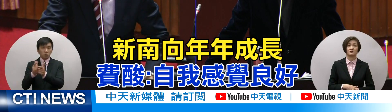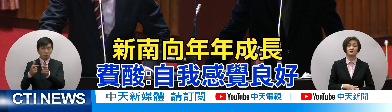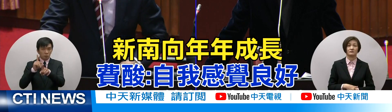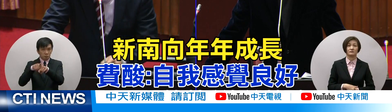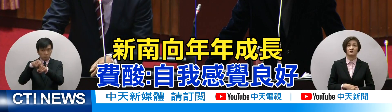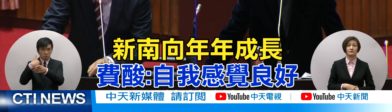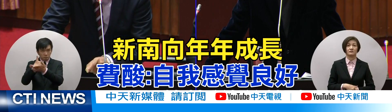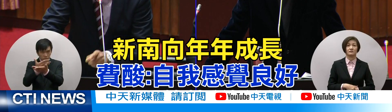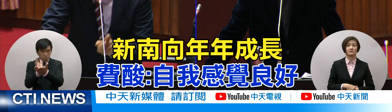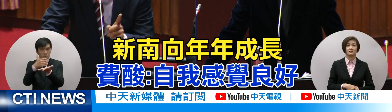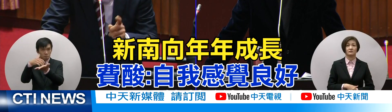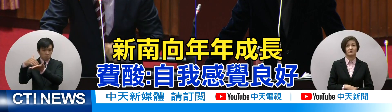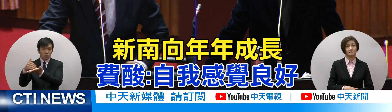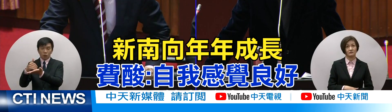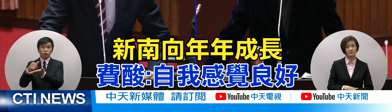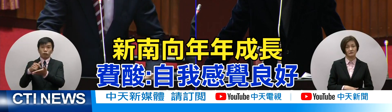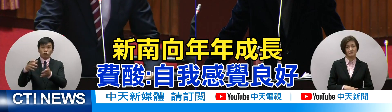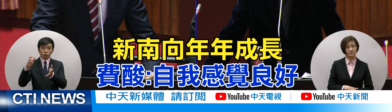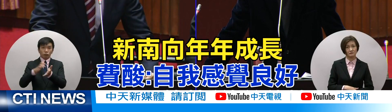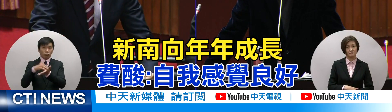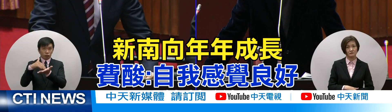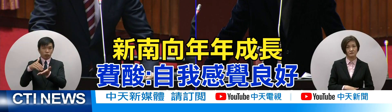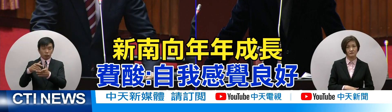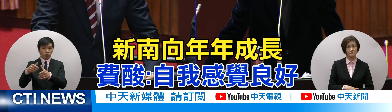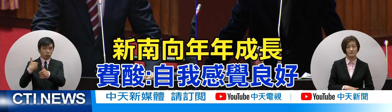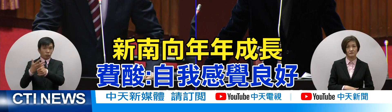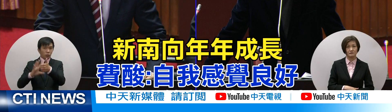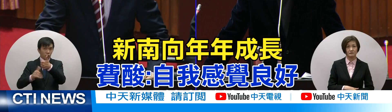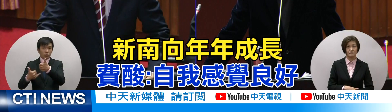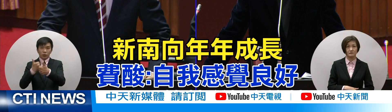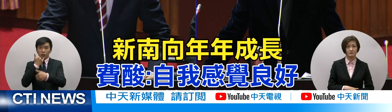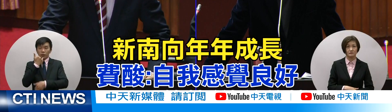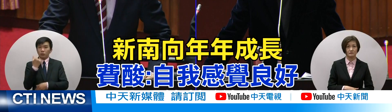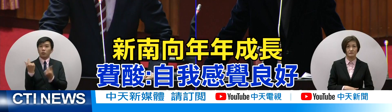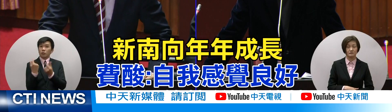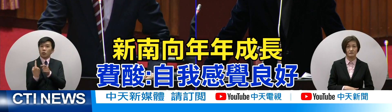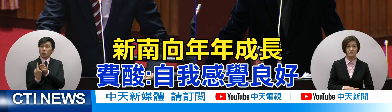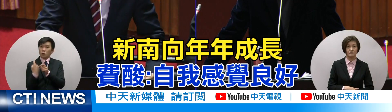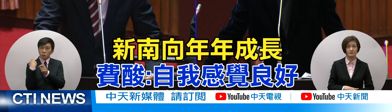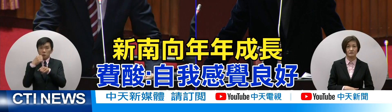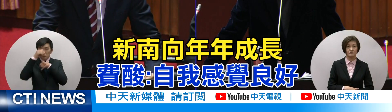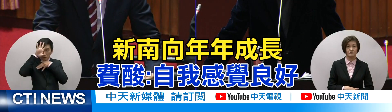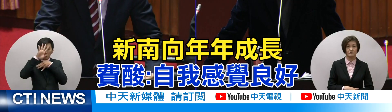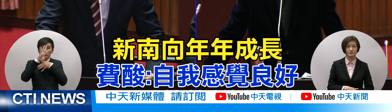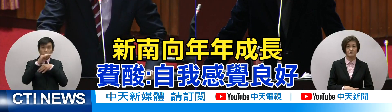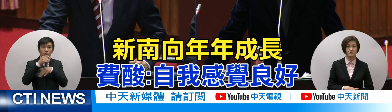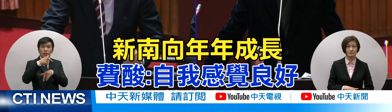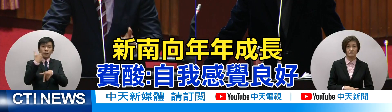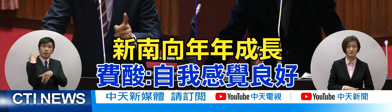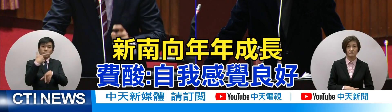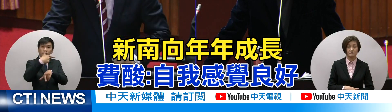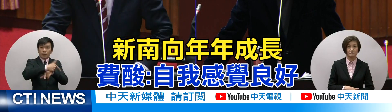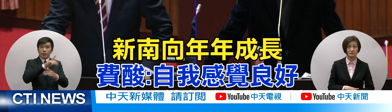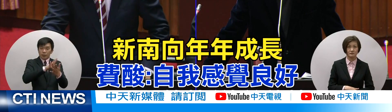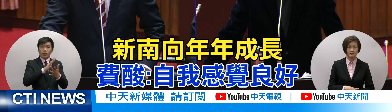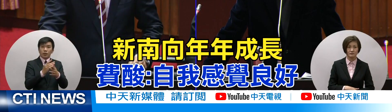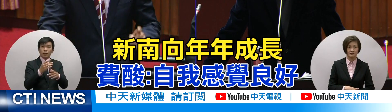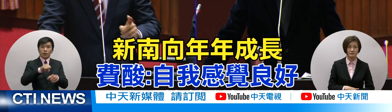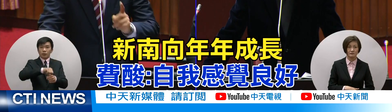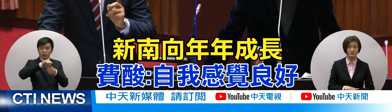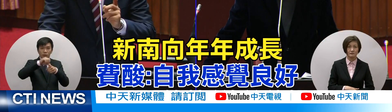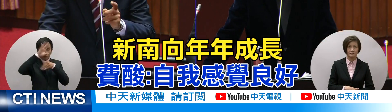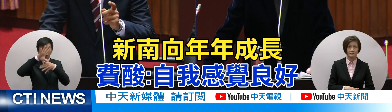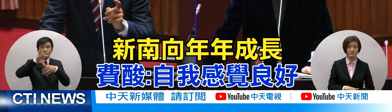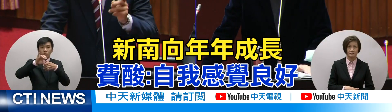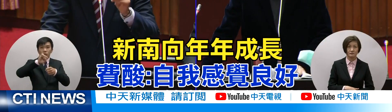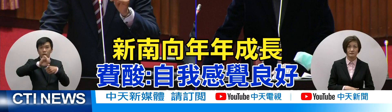我们可以提供给委员。像去年的凤梨卖到新南向，成长141%，枣子成长140%，芒果也